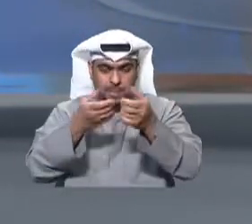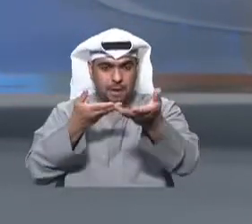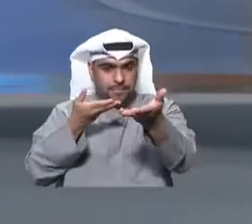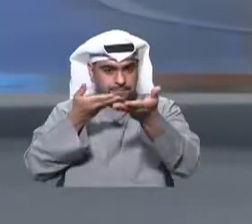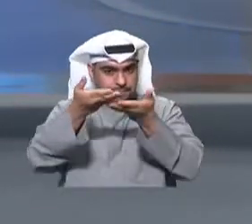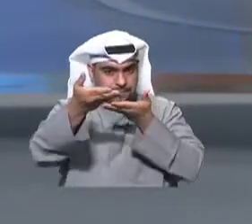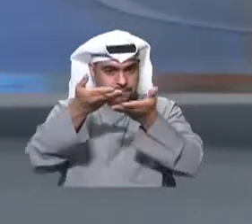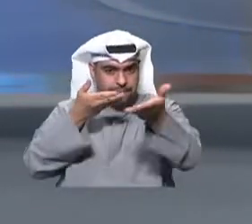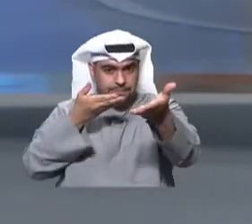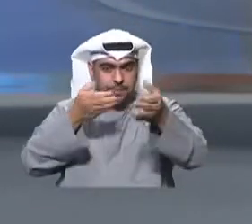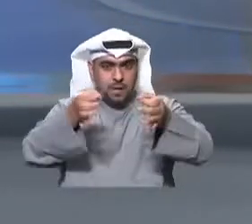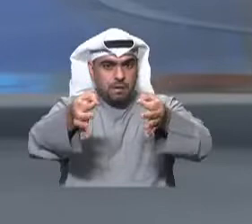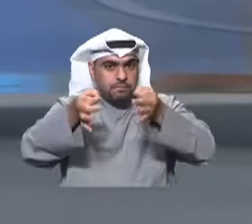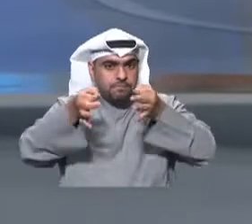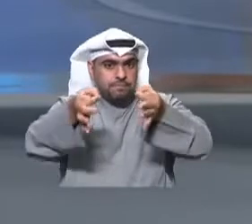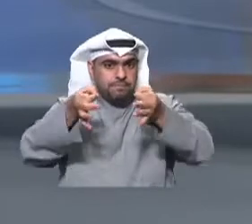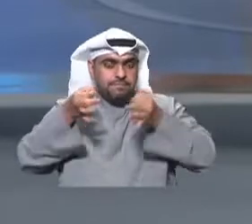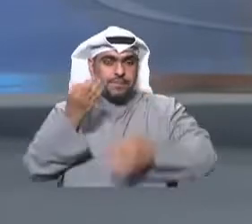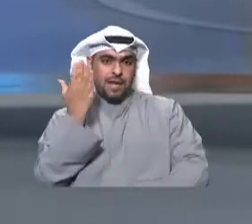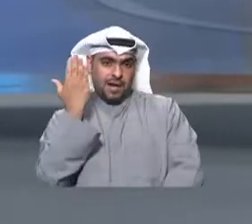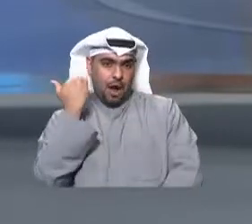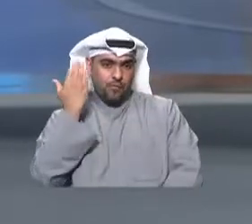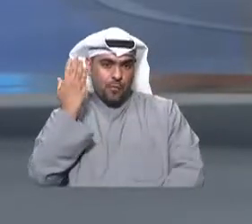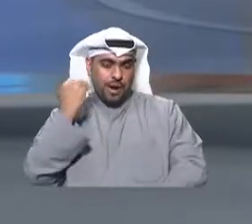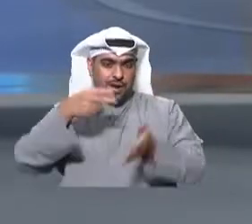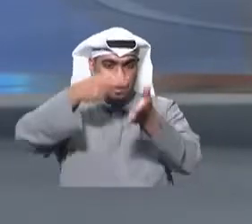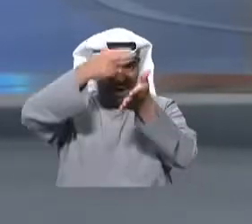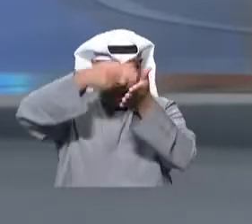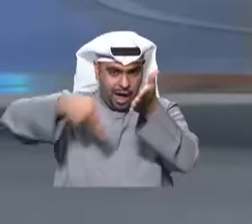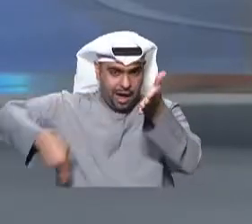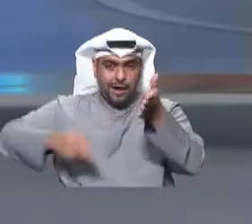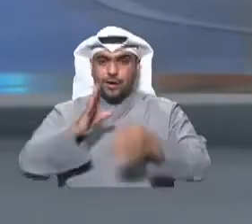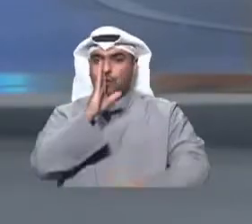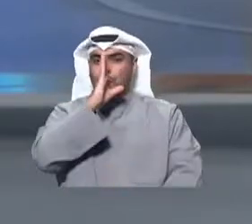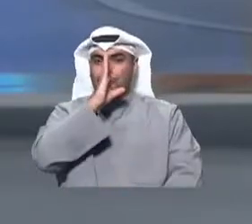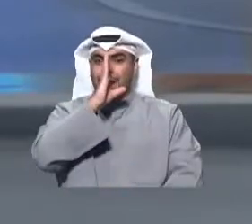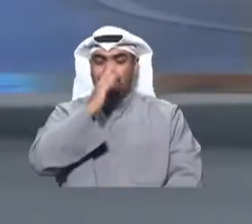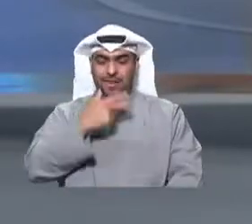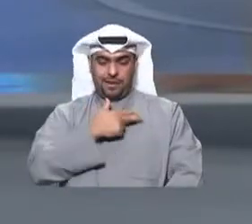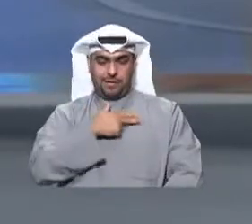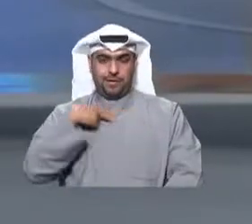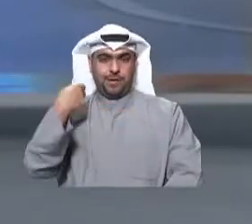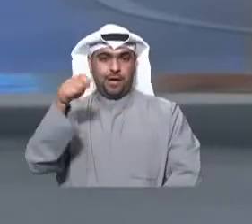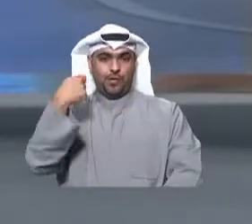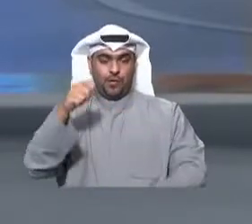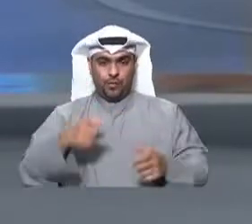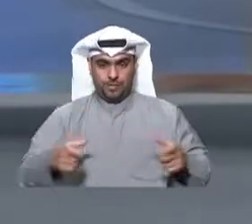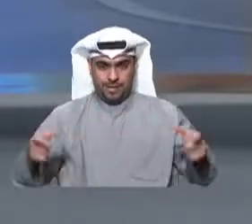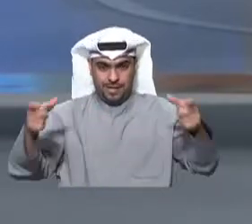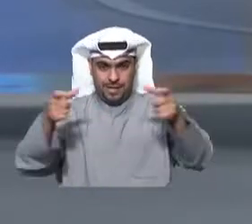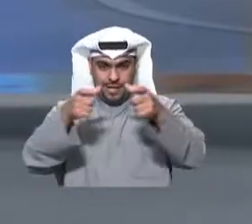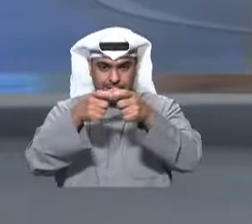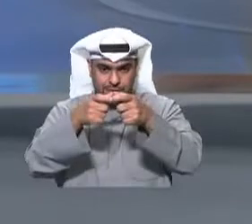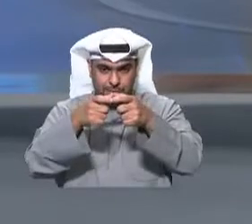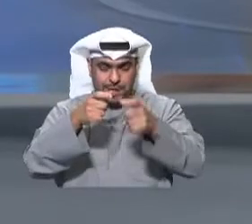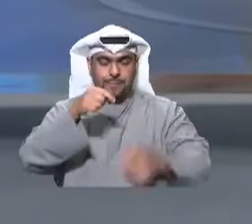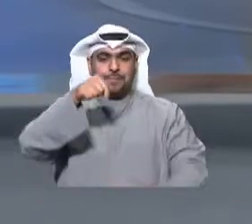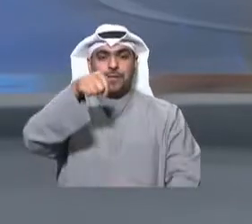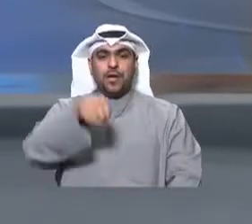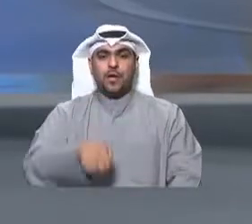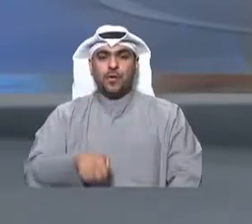المستجد اجتماعها اليوم في قصر السيف برئاسة مدير عام بلدية الكويت المهندس أحمد